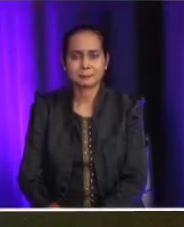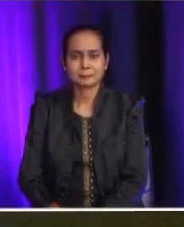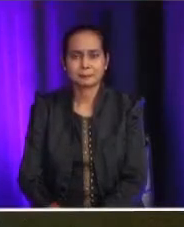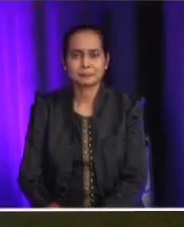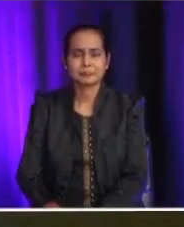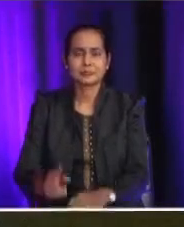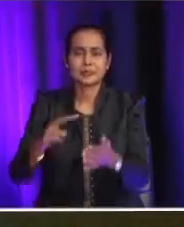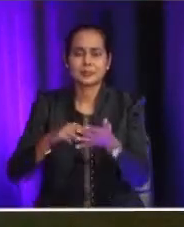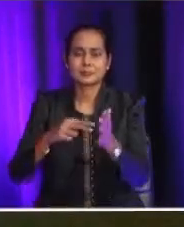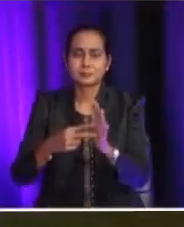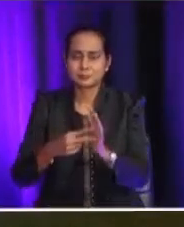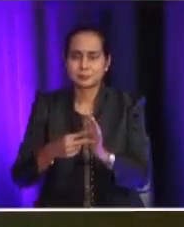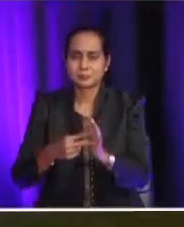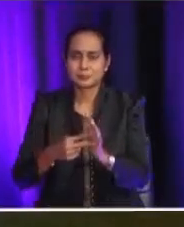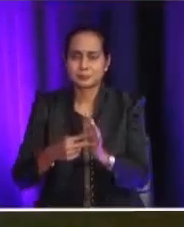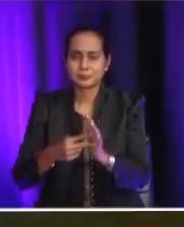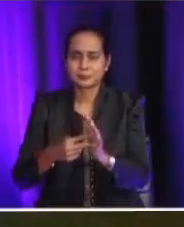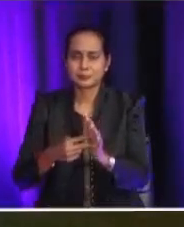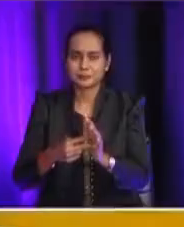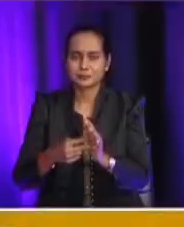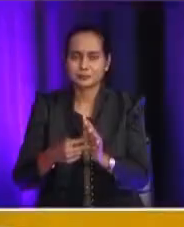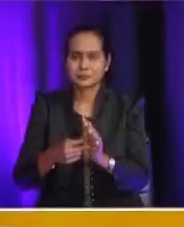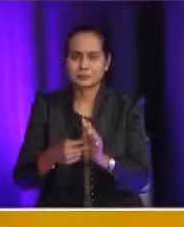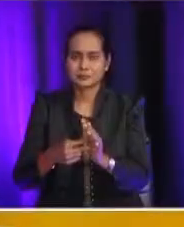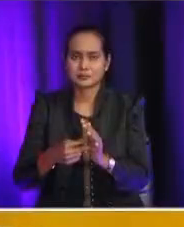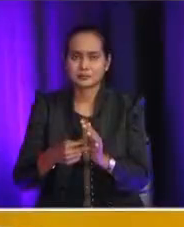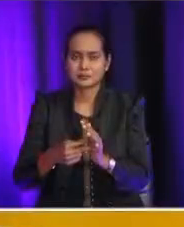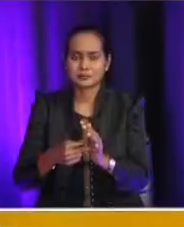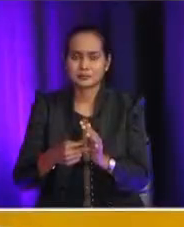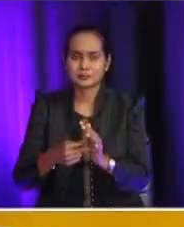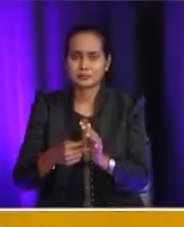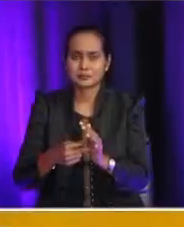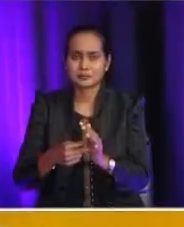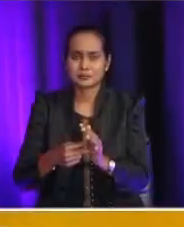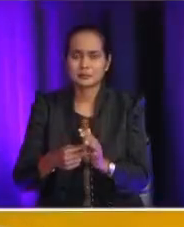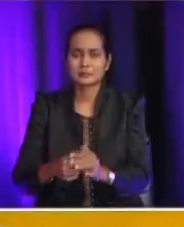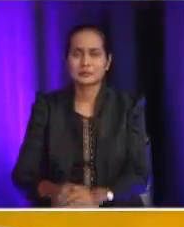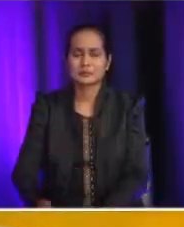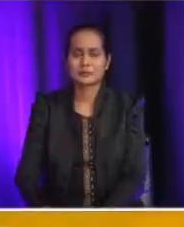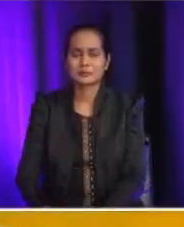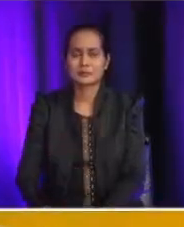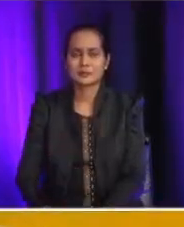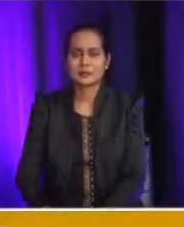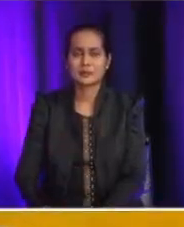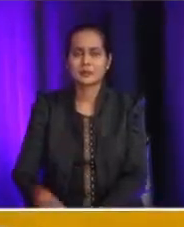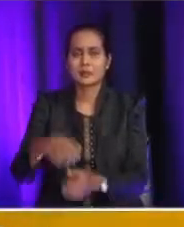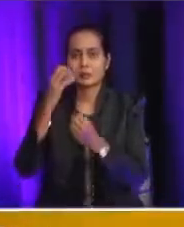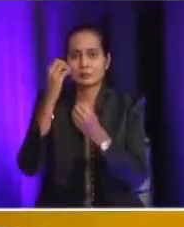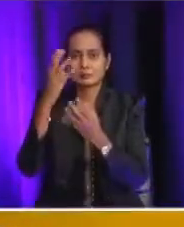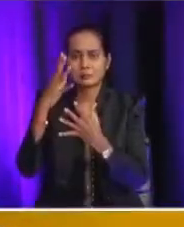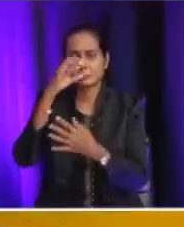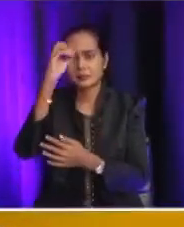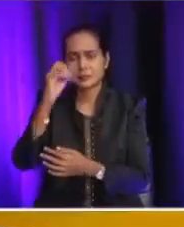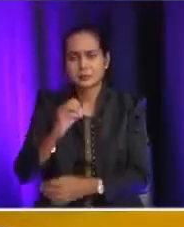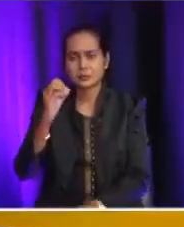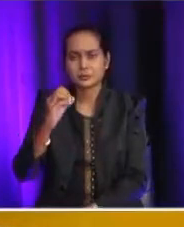Maksud dia di sisi Anna, Anna faham ya? Yeah. Dia menjustifikasikan betul. Peratus pemilihan